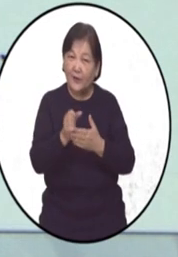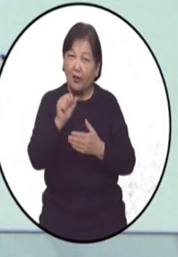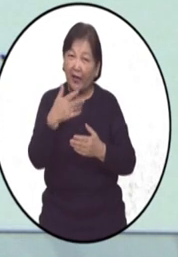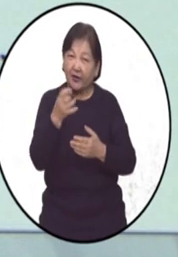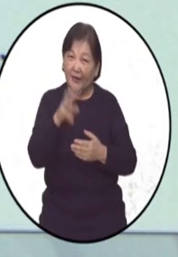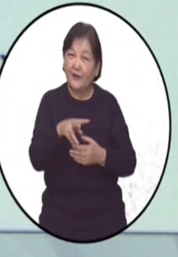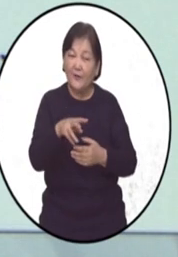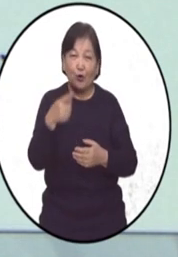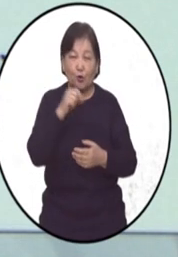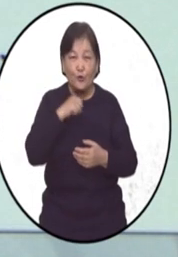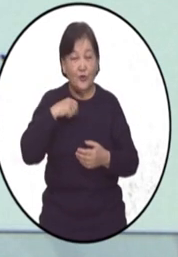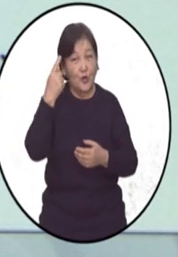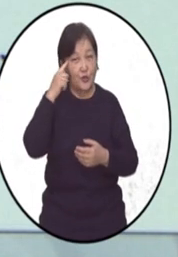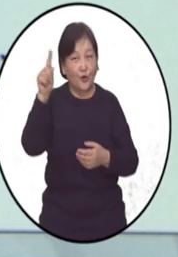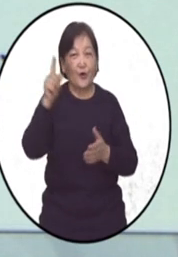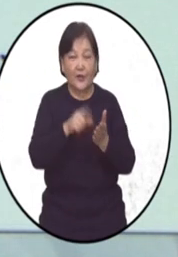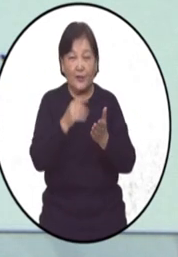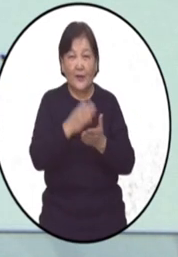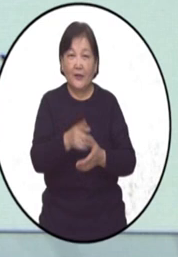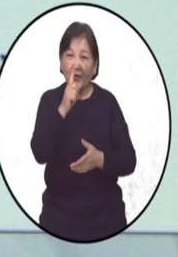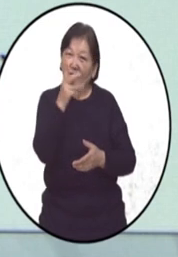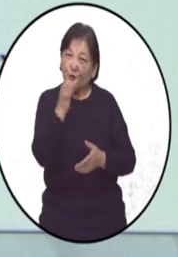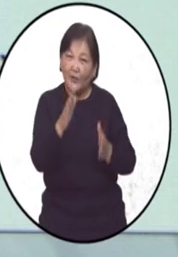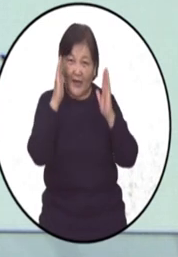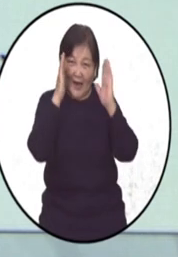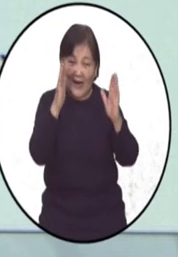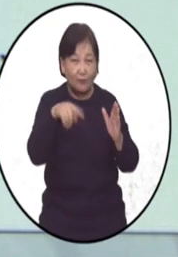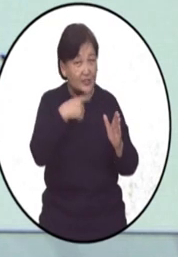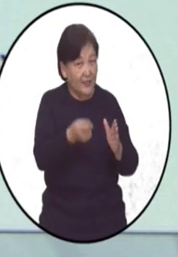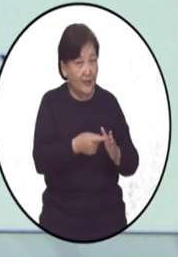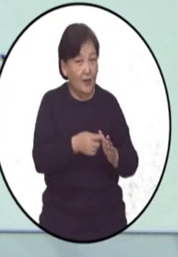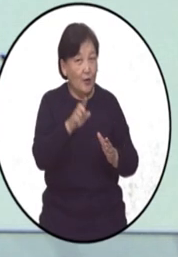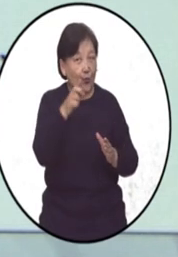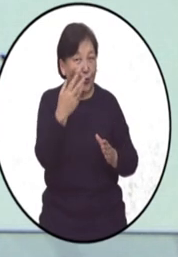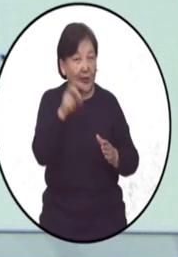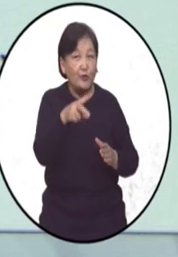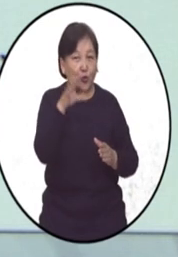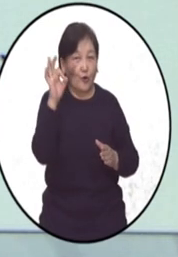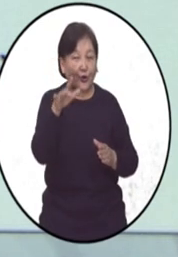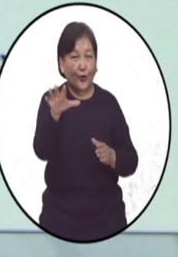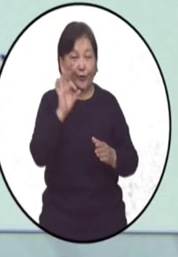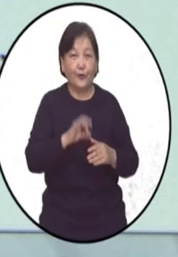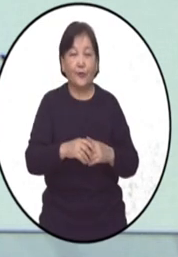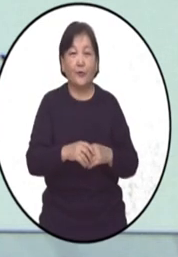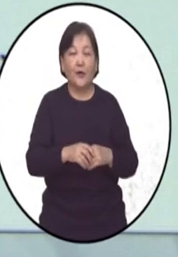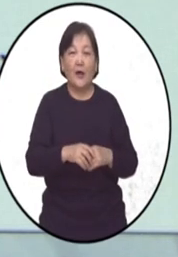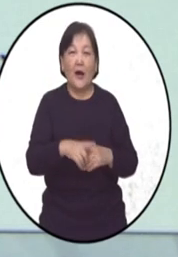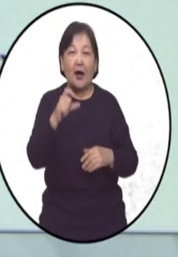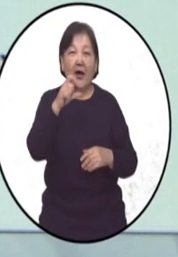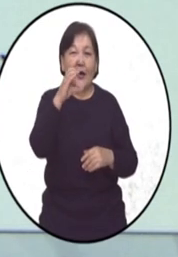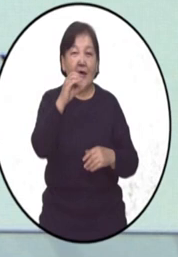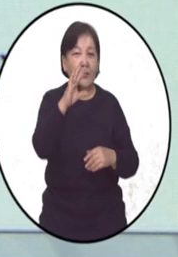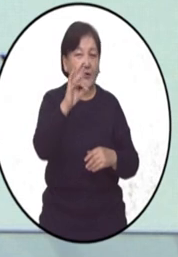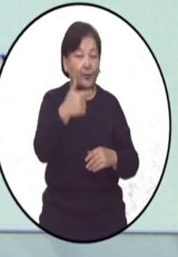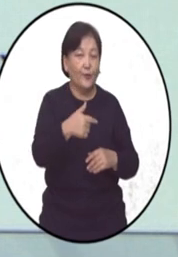хэрэгтэй. За энэ дөр нэг зүйл анхааруулж хэлэхэд бол бүхэл тооны хувьд бол бид нар оронгийн тоо ярьж байгаа. За эерэг тоо болон сөрөг